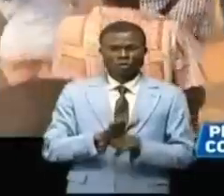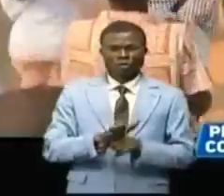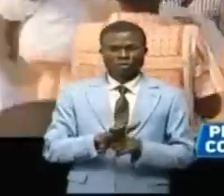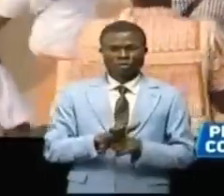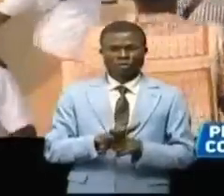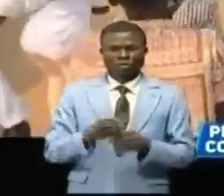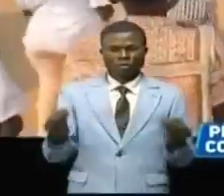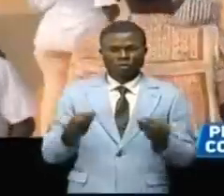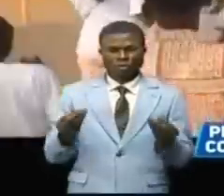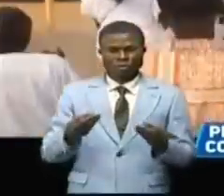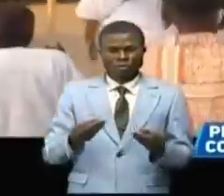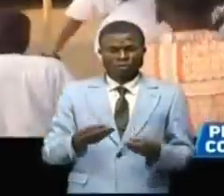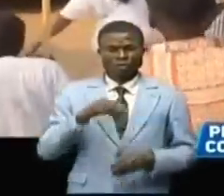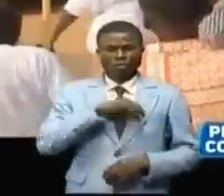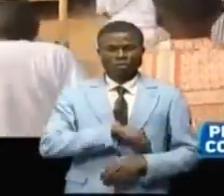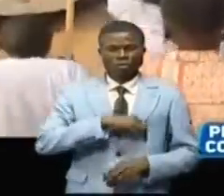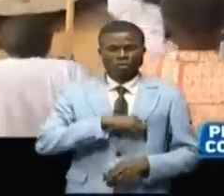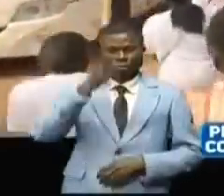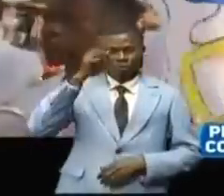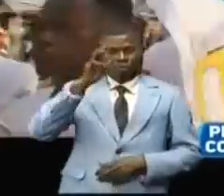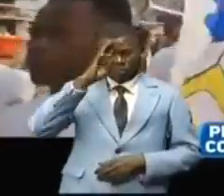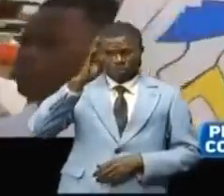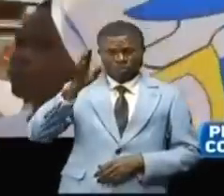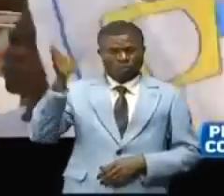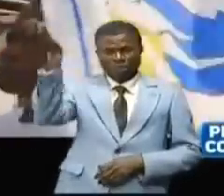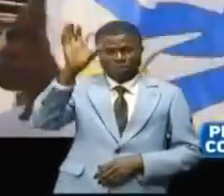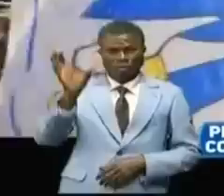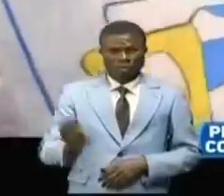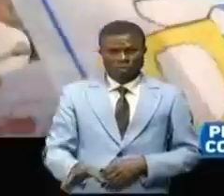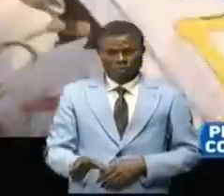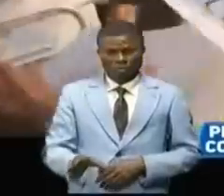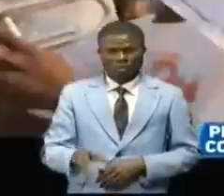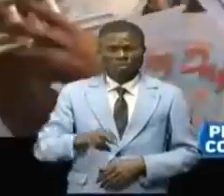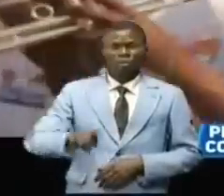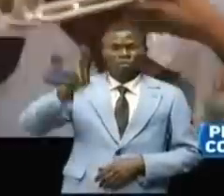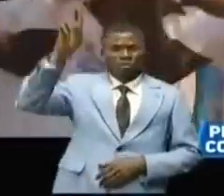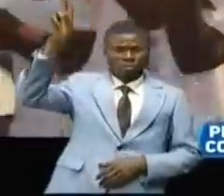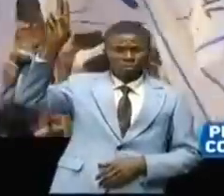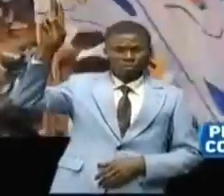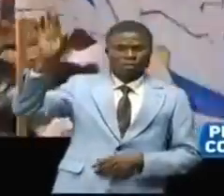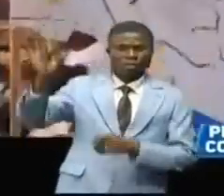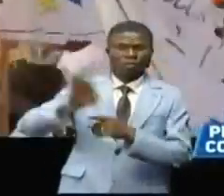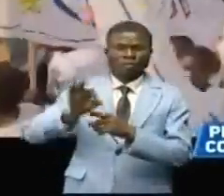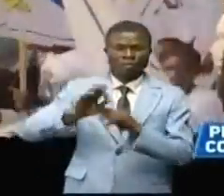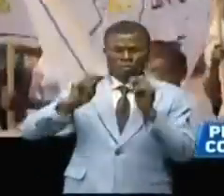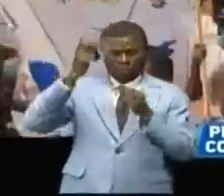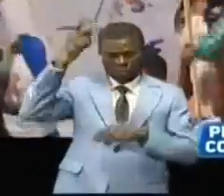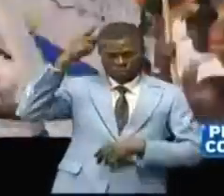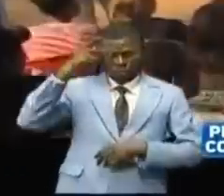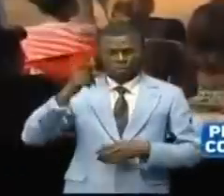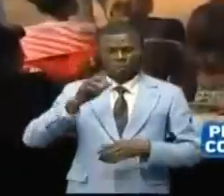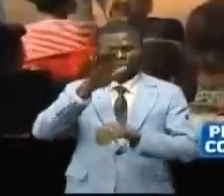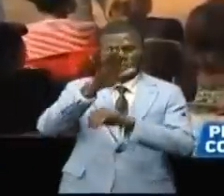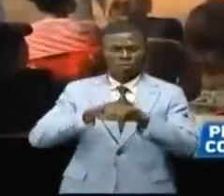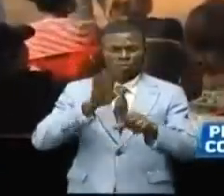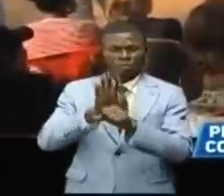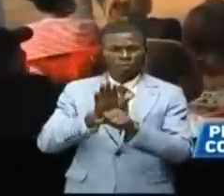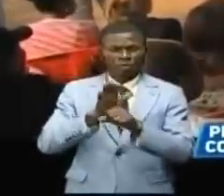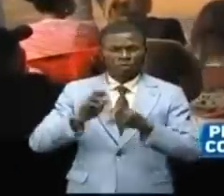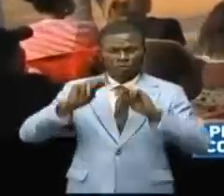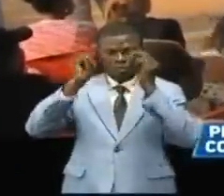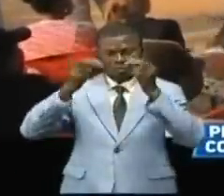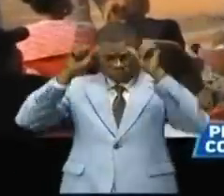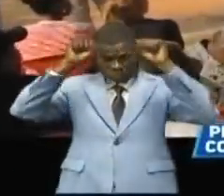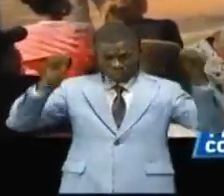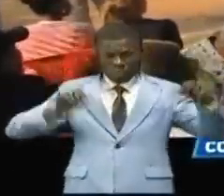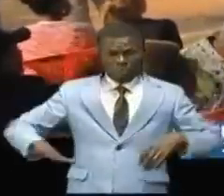Pour cette première mission officielle au Congo central, l'UDPS, sa formation politique, a mobilisé du monde. Le parti